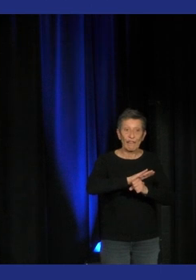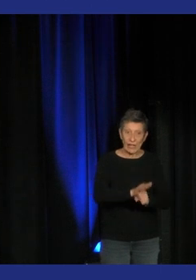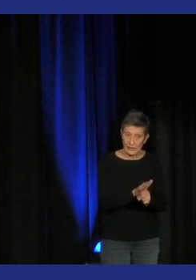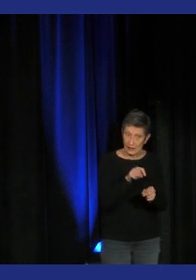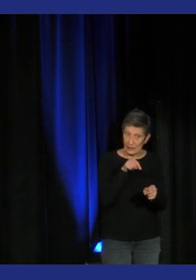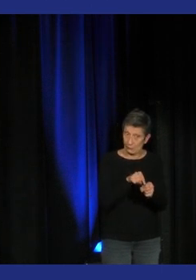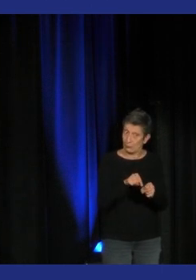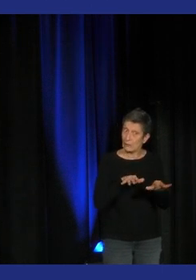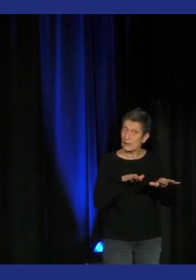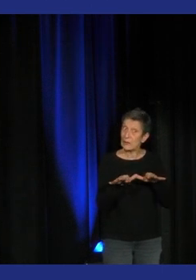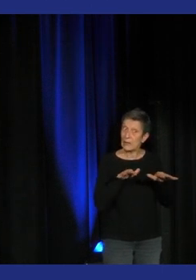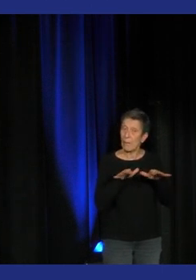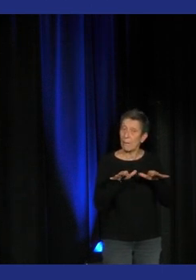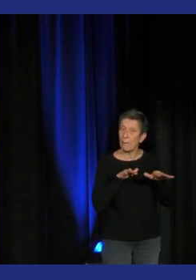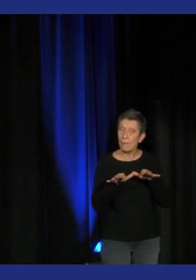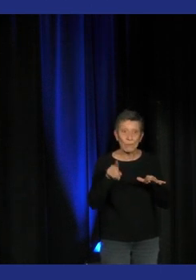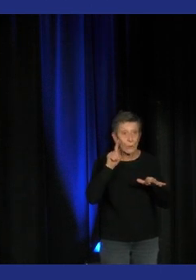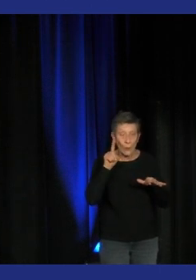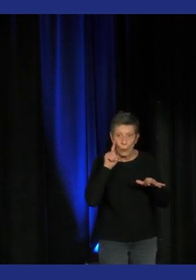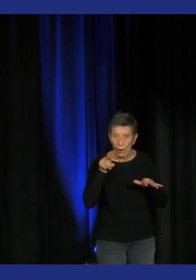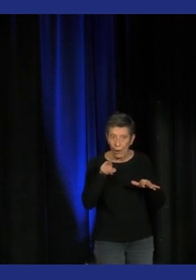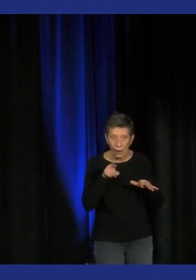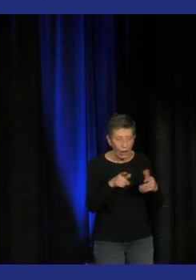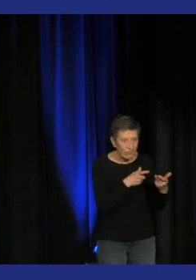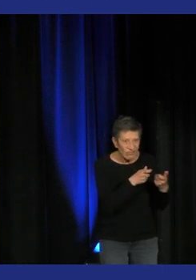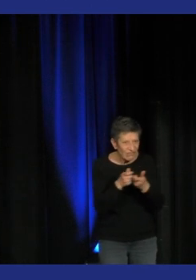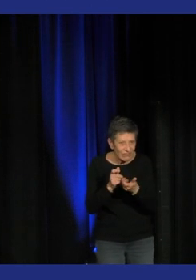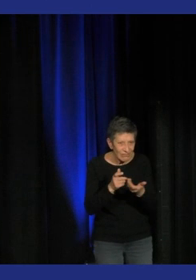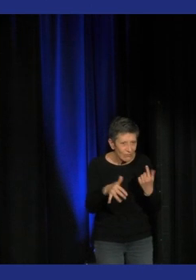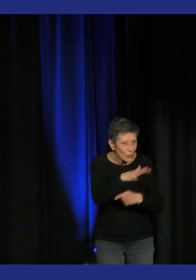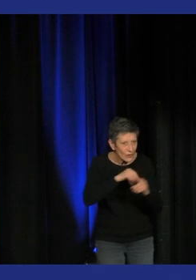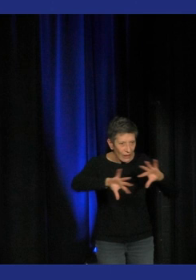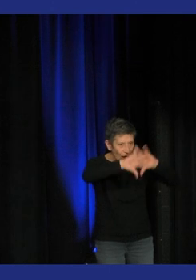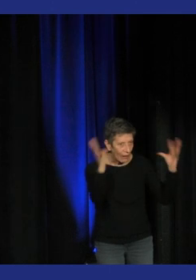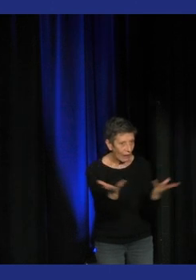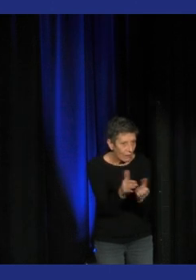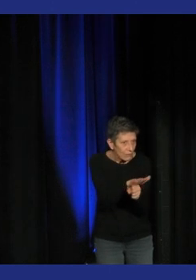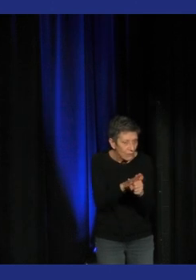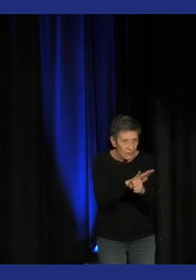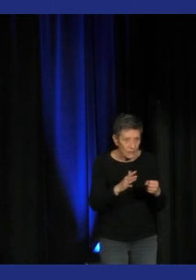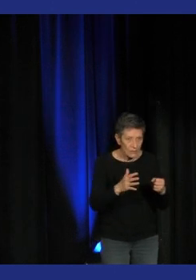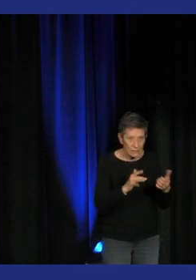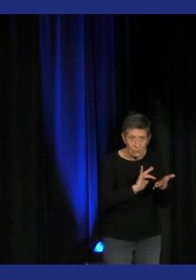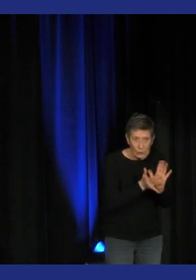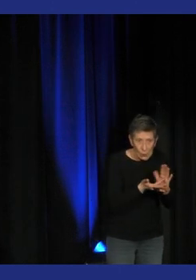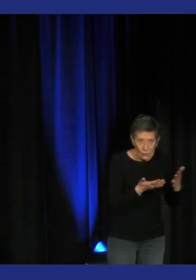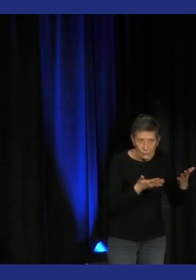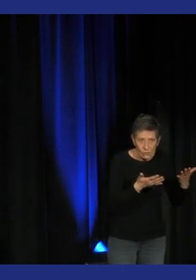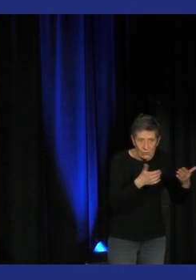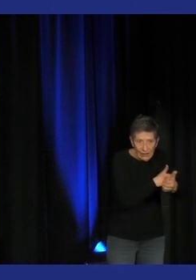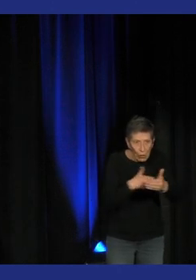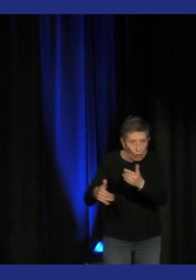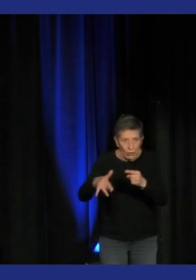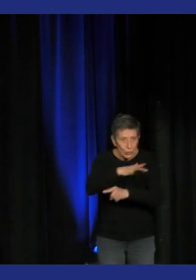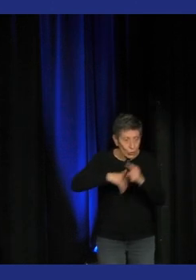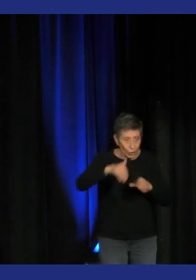parce qu'il traverse l'ensemble de la société. Ça aussi, c'est un point essentiel, c'est qu'on le retrouve dans toutes les sphères de la société. Voilà,